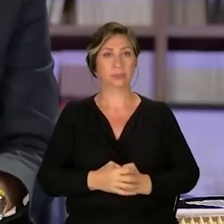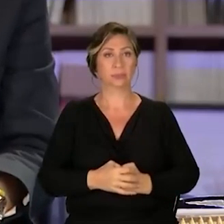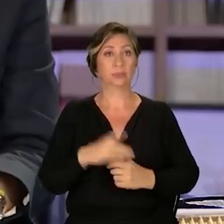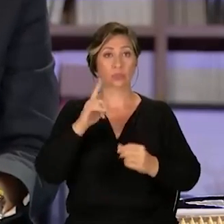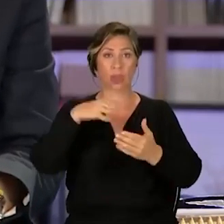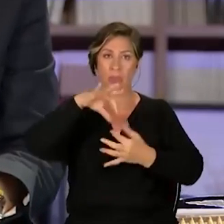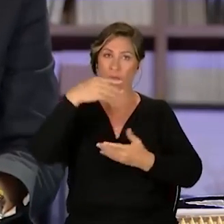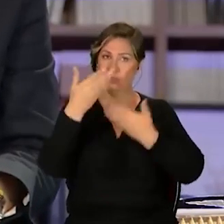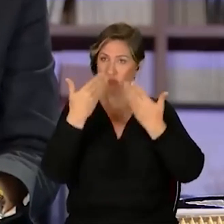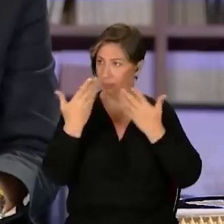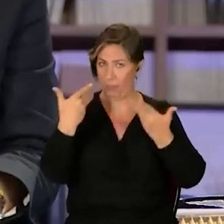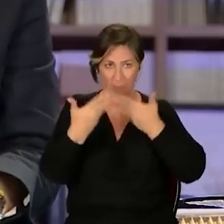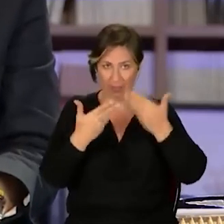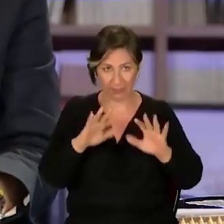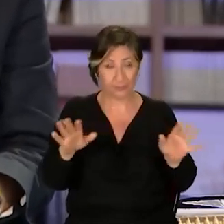da bahsettik.